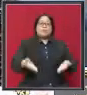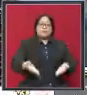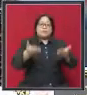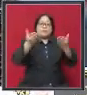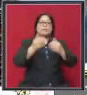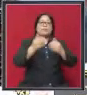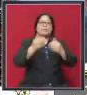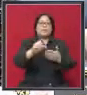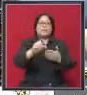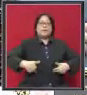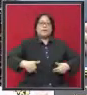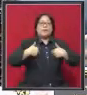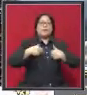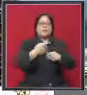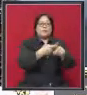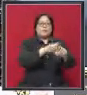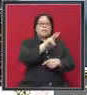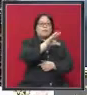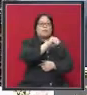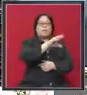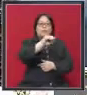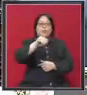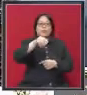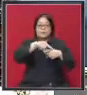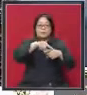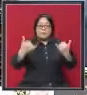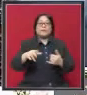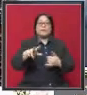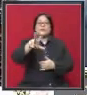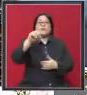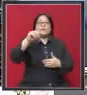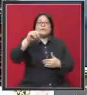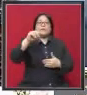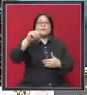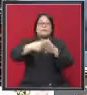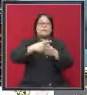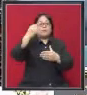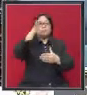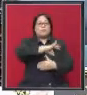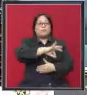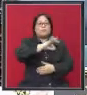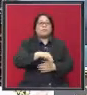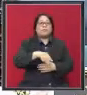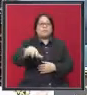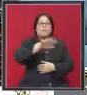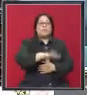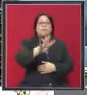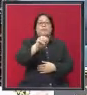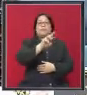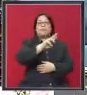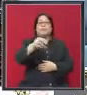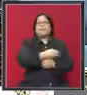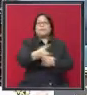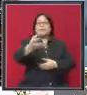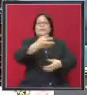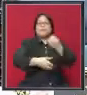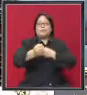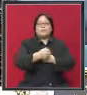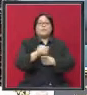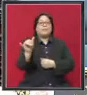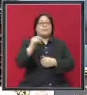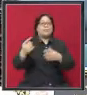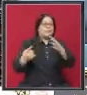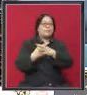kenaikan allowance sara hidup nelayan daripada RM250 kepada RM300 sebulan yang memanfaatkan lebih daripada 40,000 nelayan. Seperti